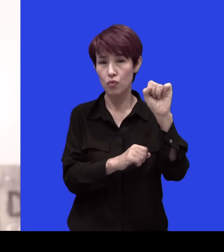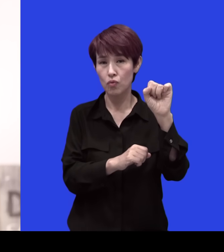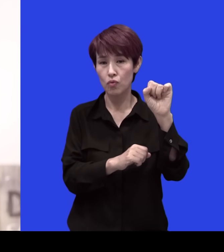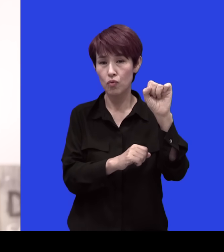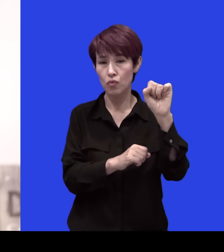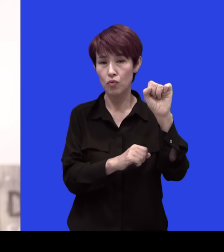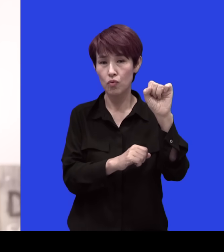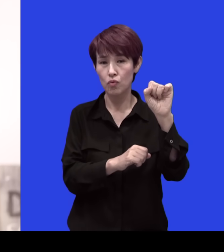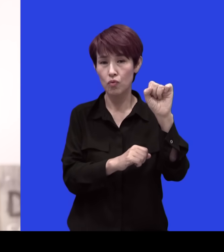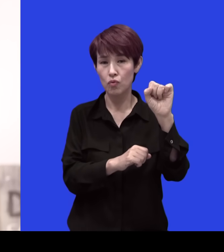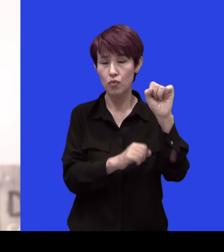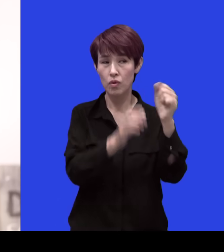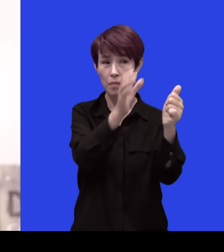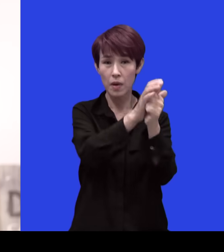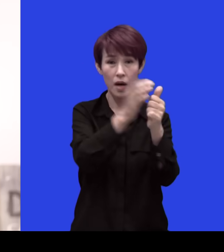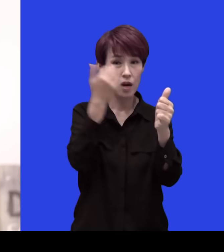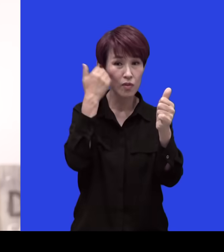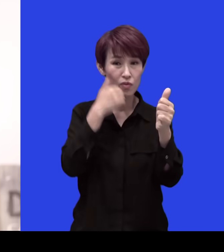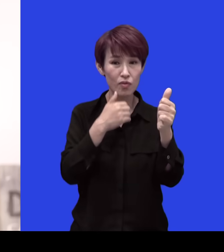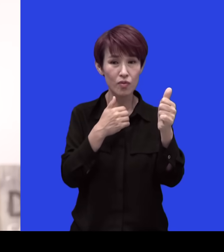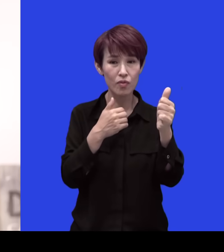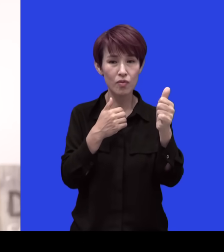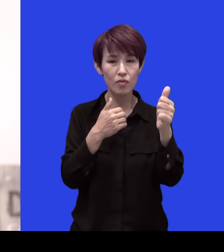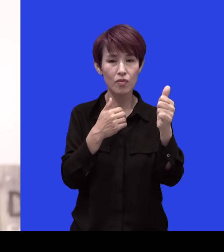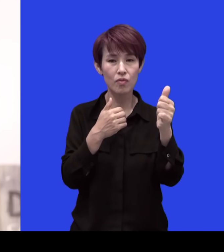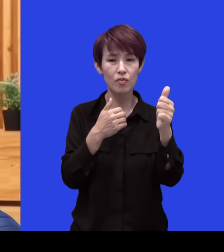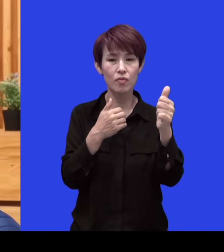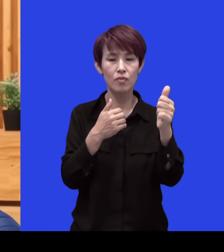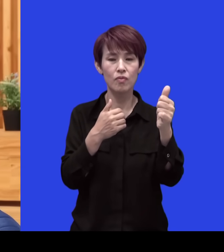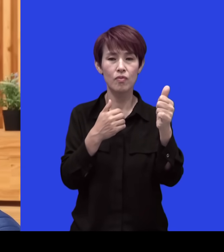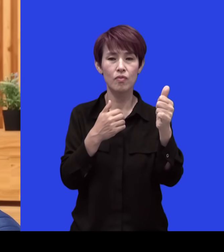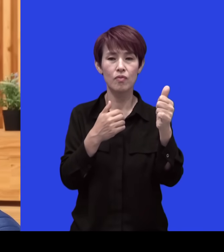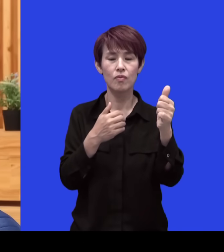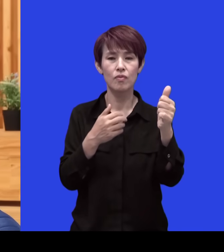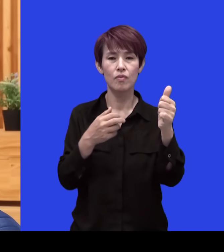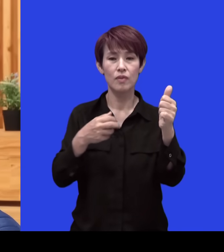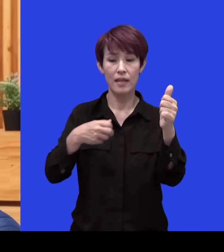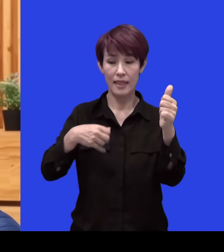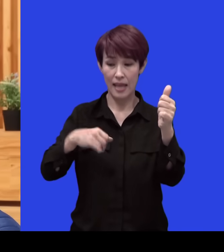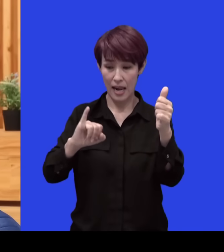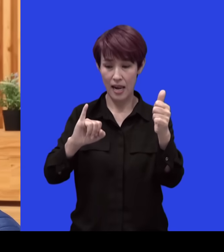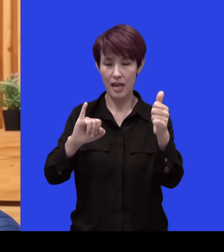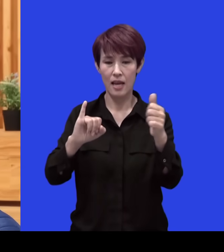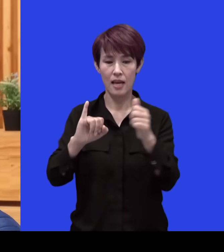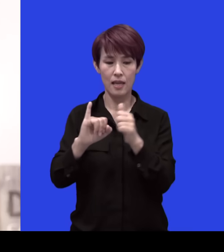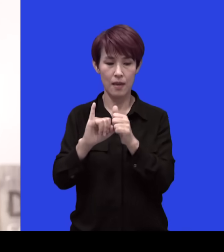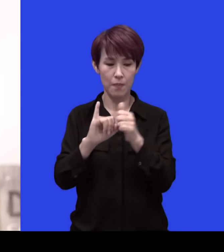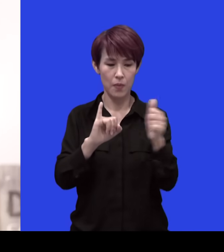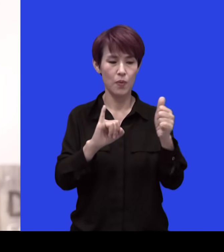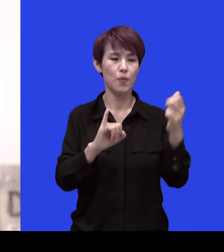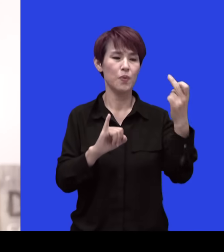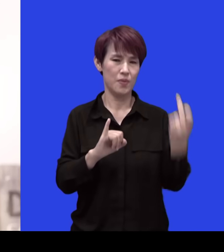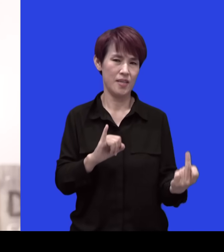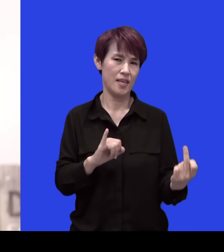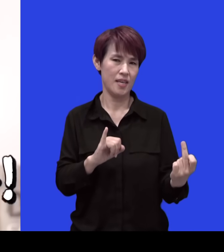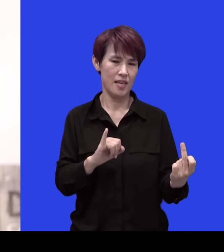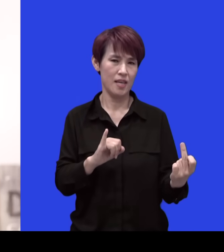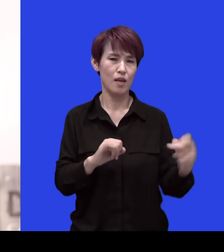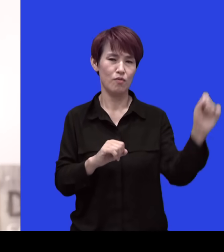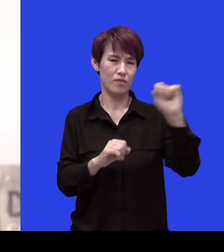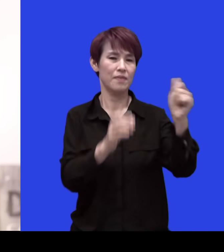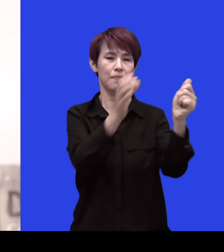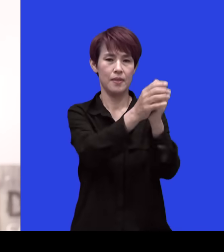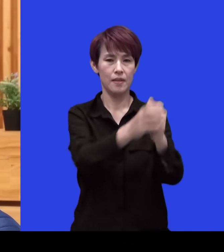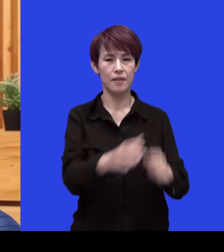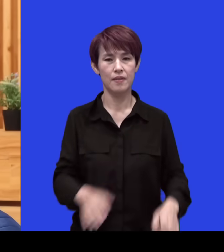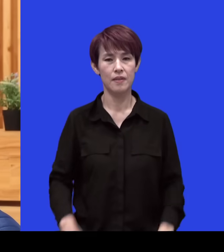그 운전을 누굴 시켰냐면 네. 자기 시동생을 우리 딸이 시켰어. 딸의 시동생. 예, 네. 예. 그 사고가